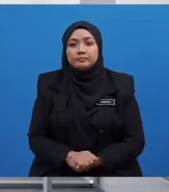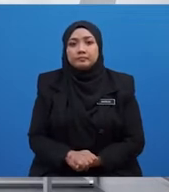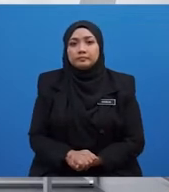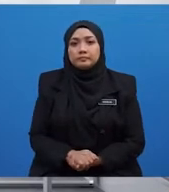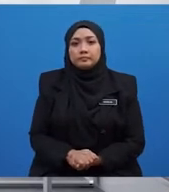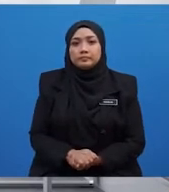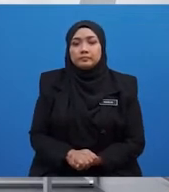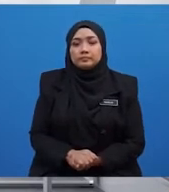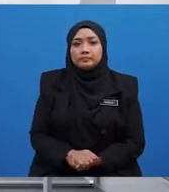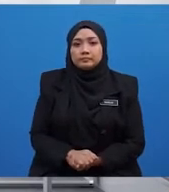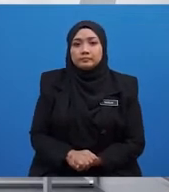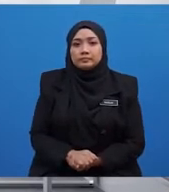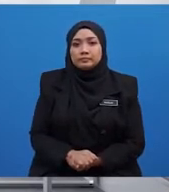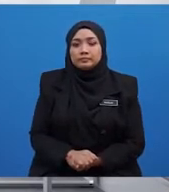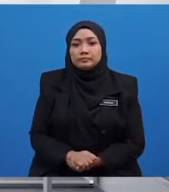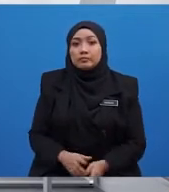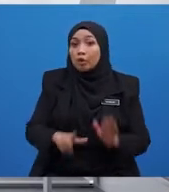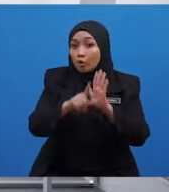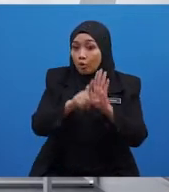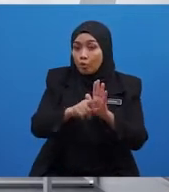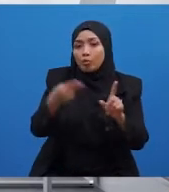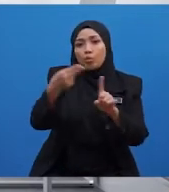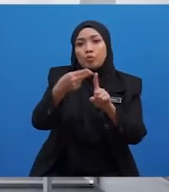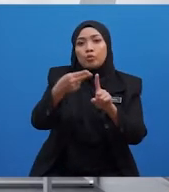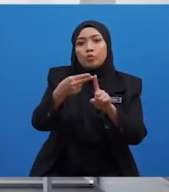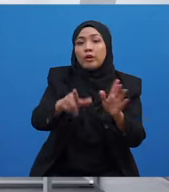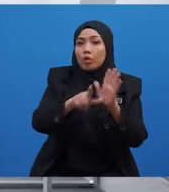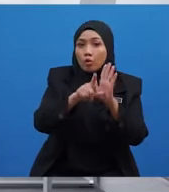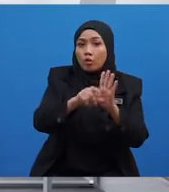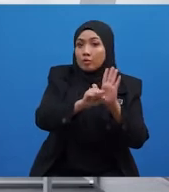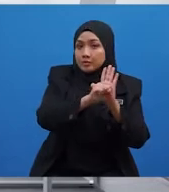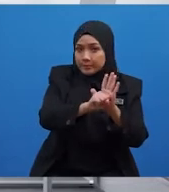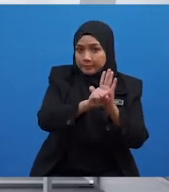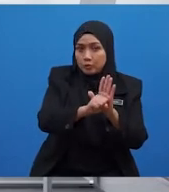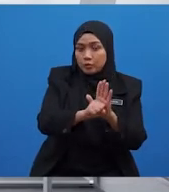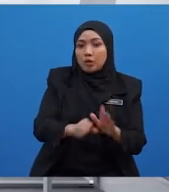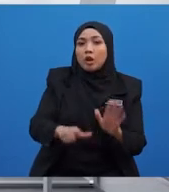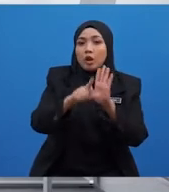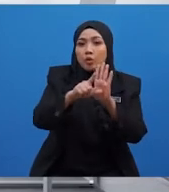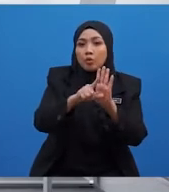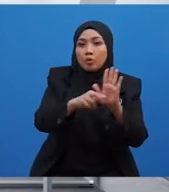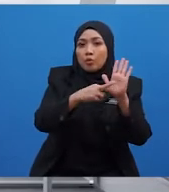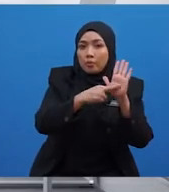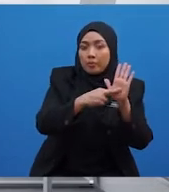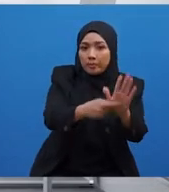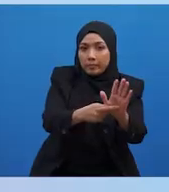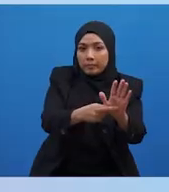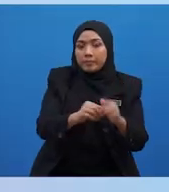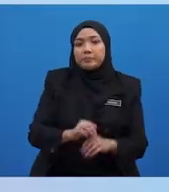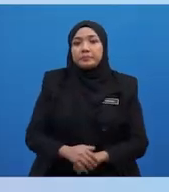Baiklah murid-murid, mari kita uji minda kita dengan beberapa soalan berkaitan tajuk hari